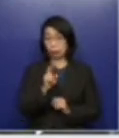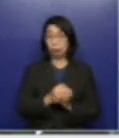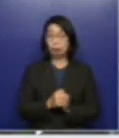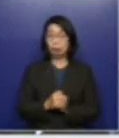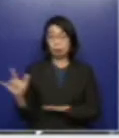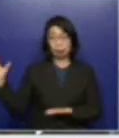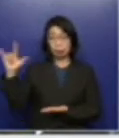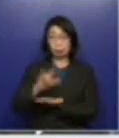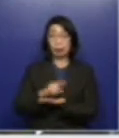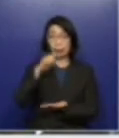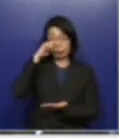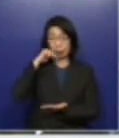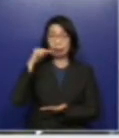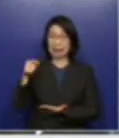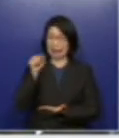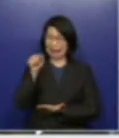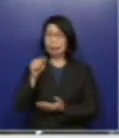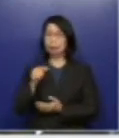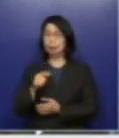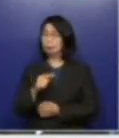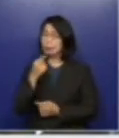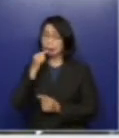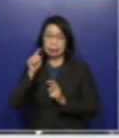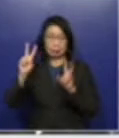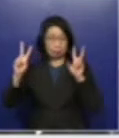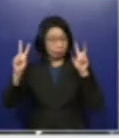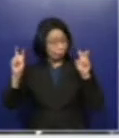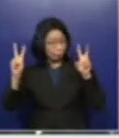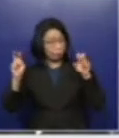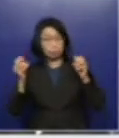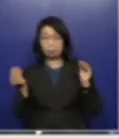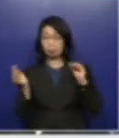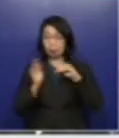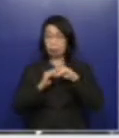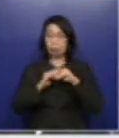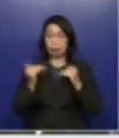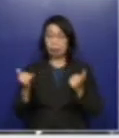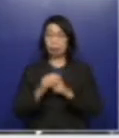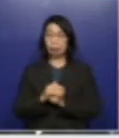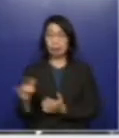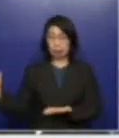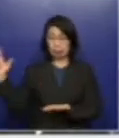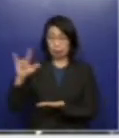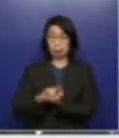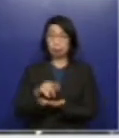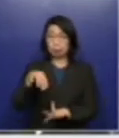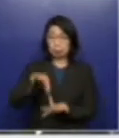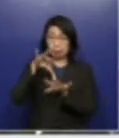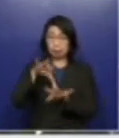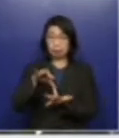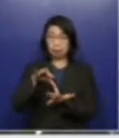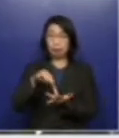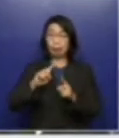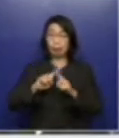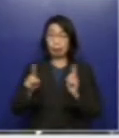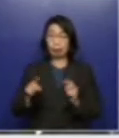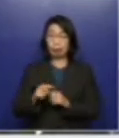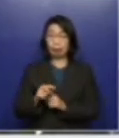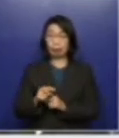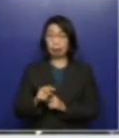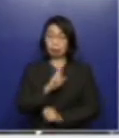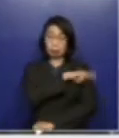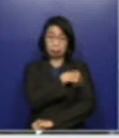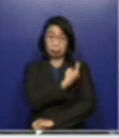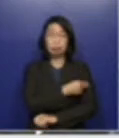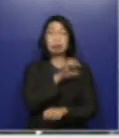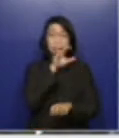ผมขีดเส้นใต้ว่าเป็นข้อยกเว้นให้เข้ามาในราชอาณาจักรแต่ไม่ได้มีข้อยกเว้นว่าจะไม่ดำเนินมาตรการทางด้านการแพทย์การสาธ